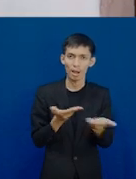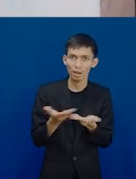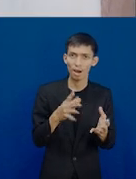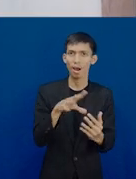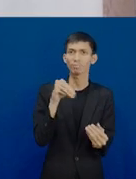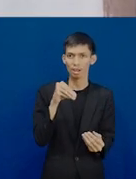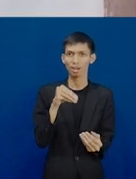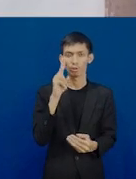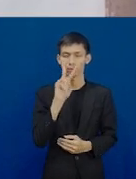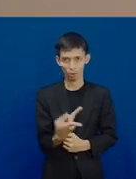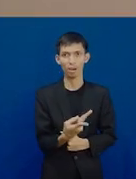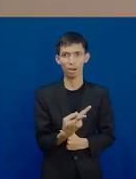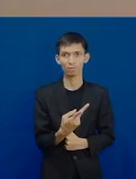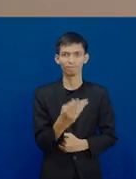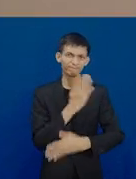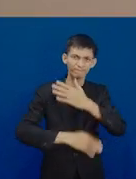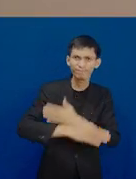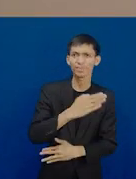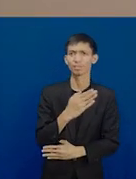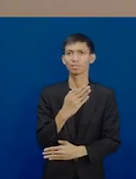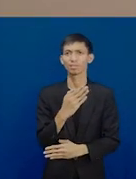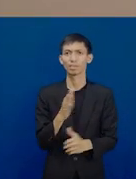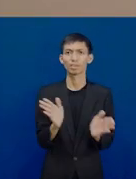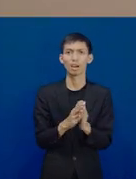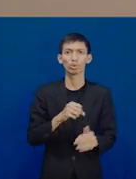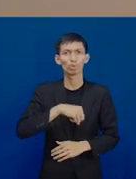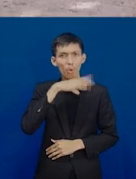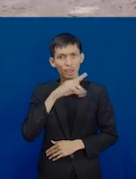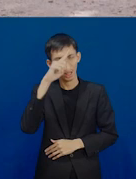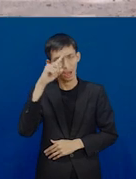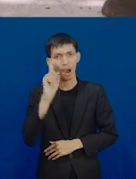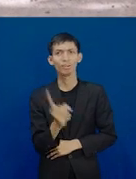bagi sahabat-sahabat saya yang difabel dan juga lansia.